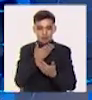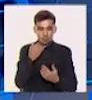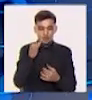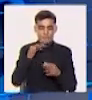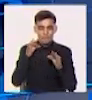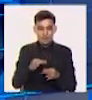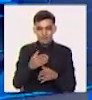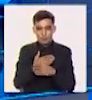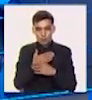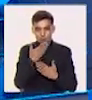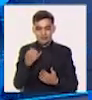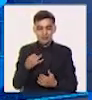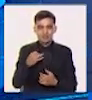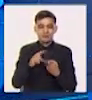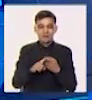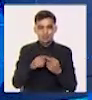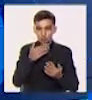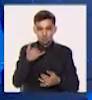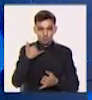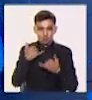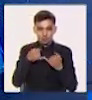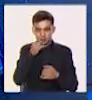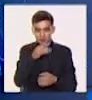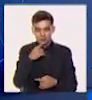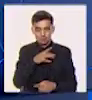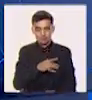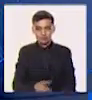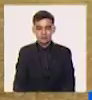көмек пен керекті кеңесті ала алмай отырмыз деп ызалы.